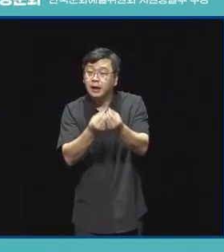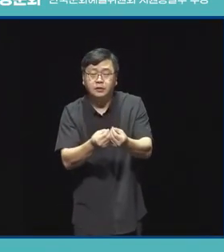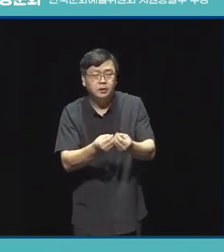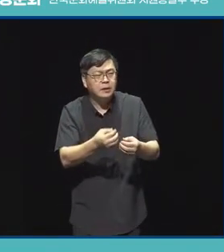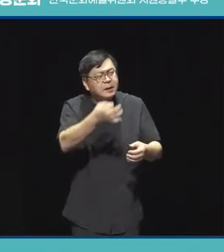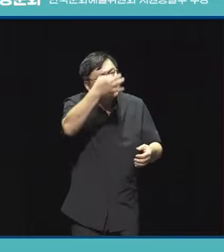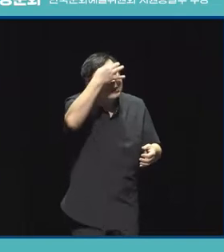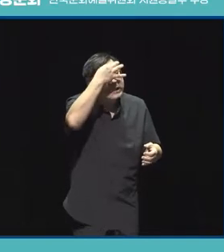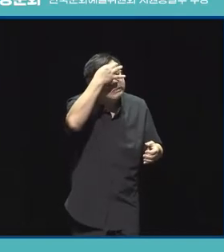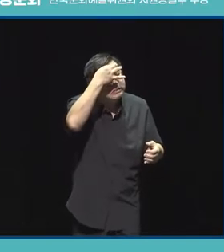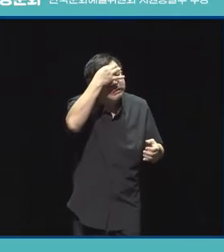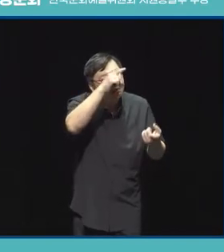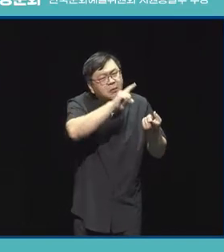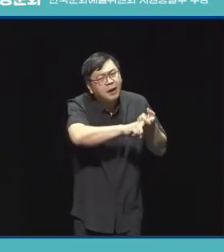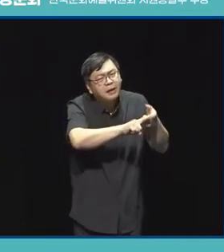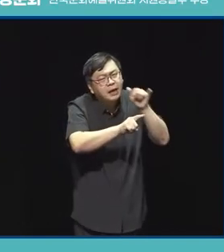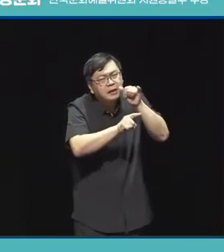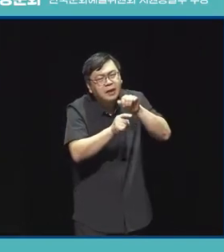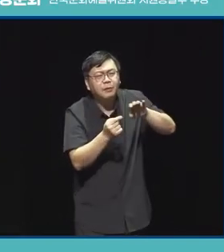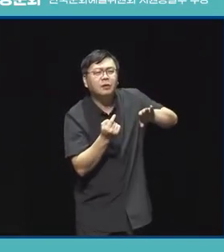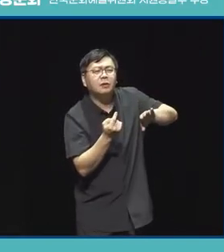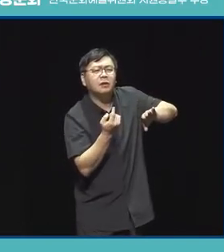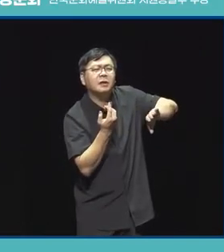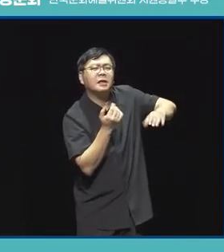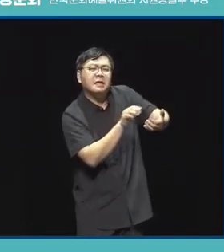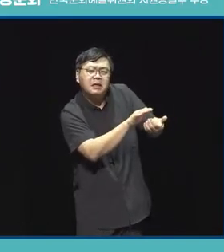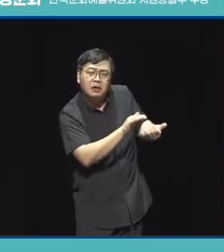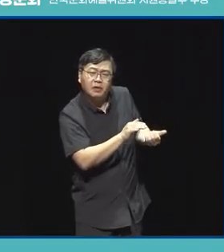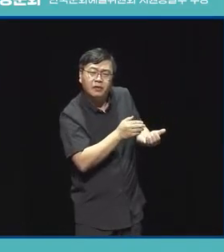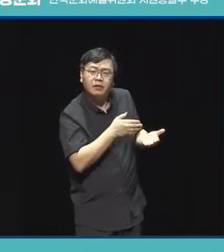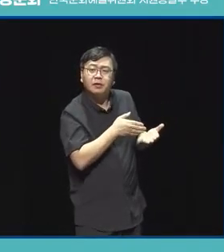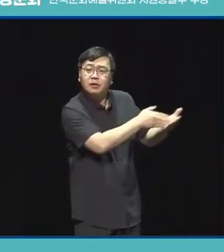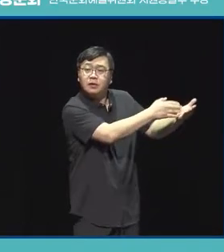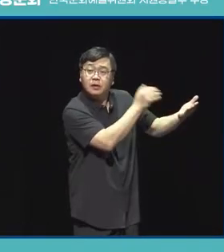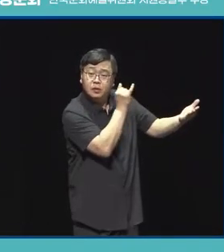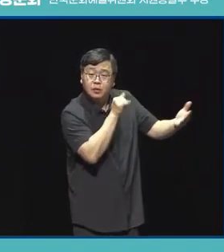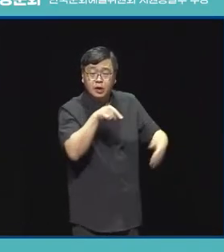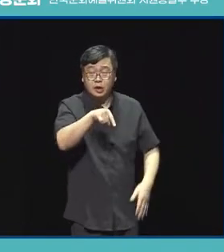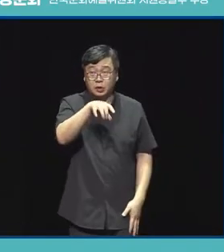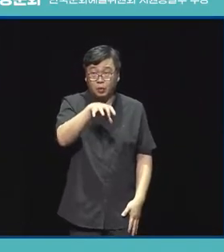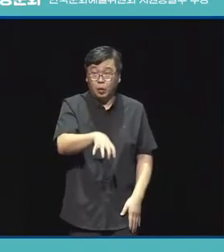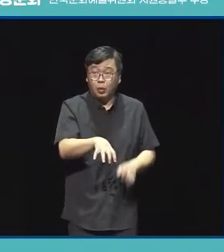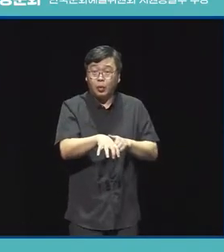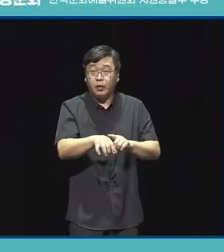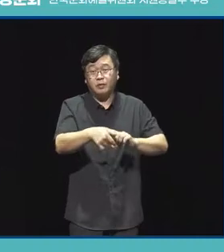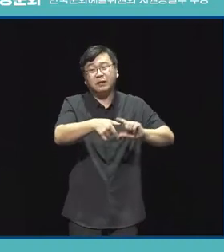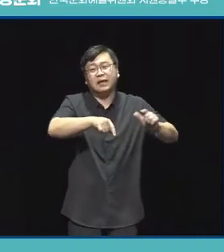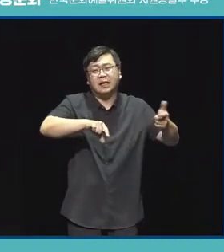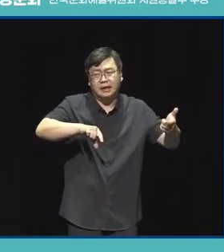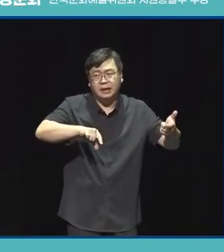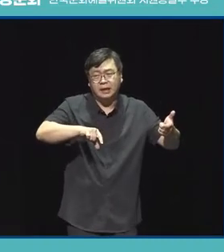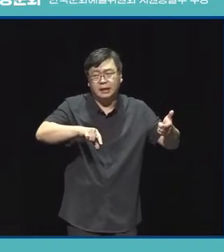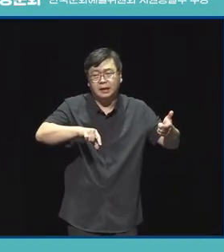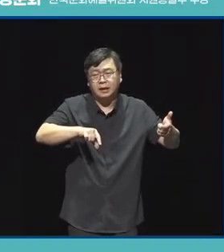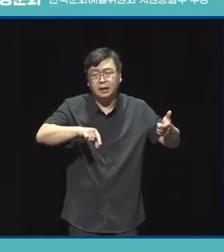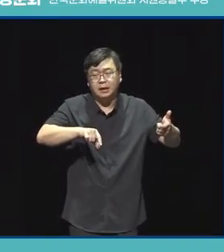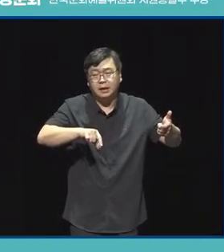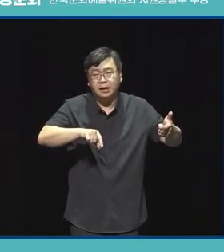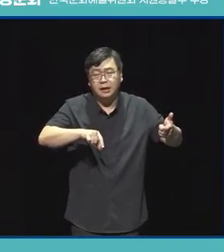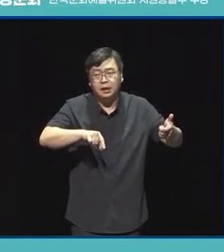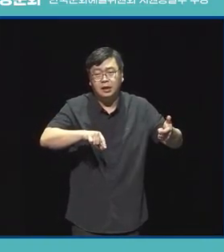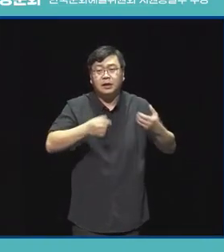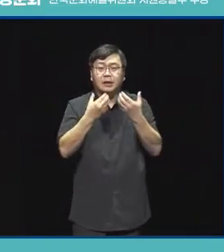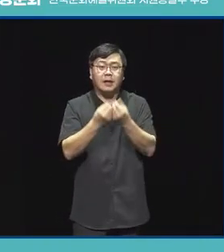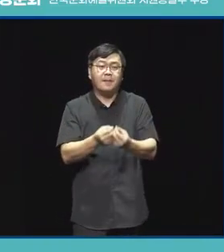지원으로 신청을 하시는 게 좋을 것 같고요. 그리고 뭐 장르 간 장르, 한 장르가 아니고 다른 장르, 여러 장르랑 연계를 하고 있지만 어느